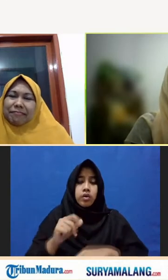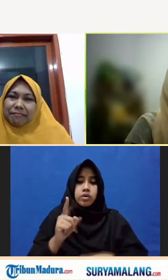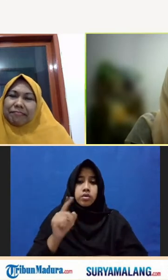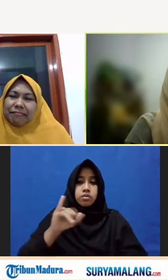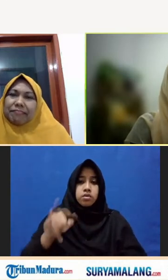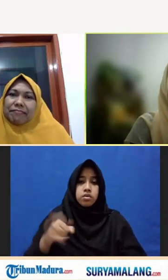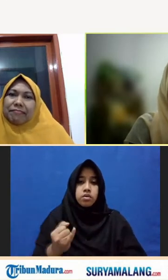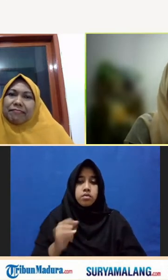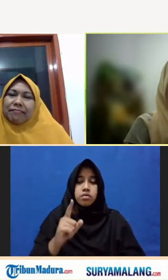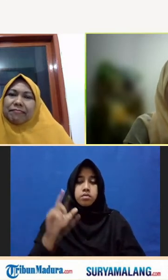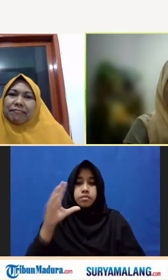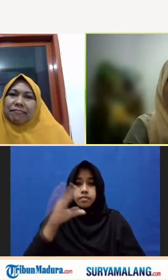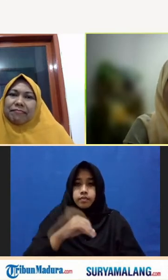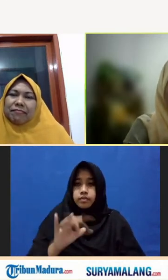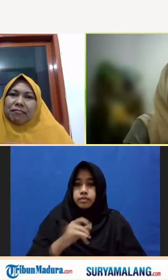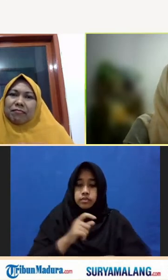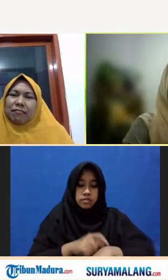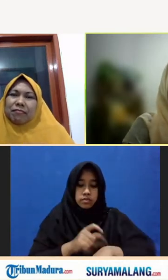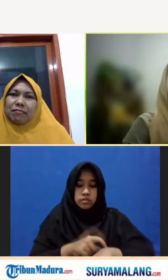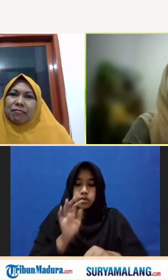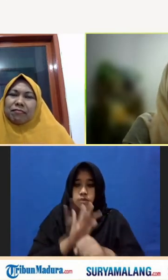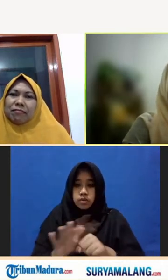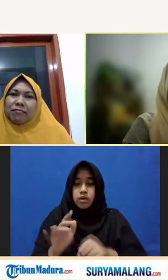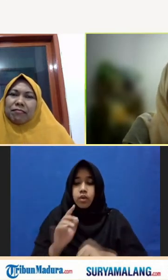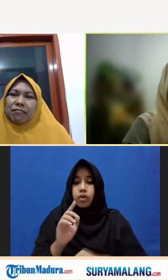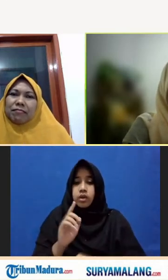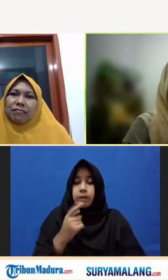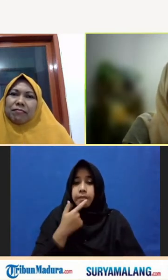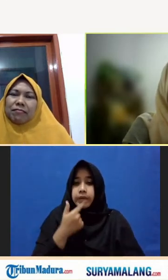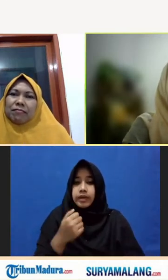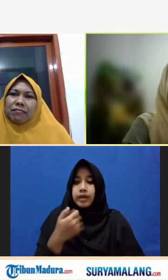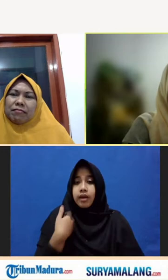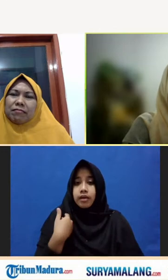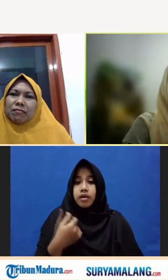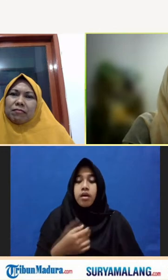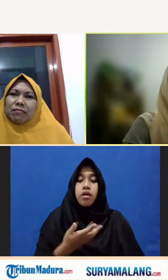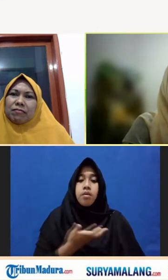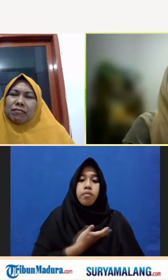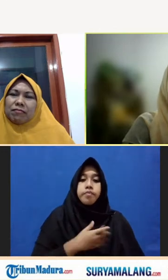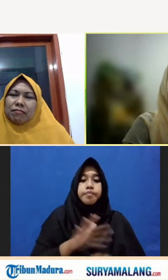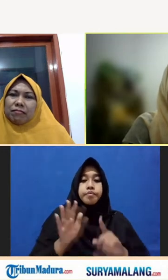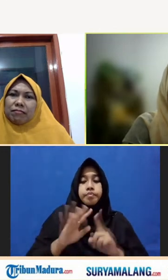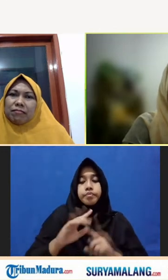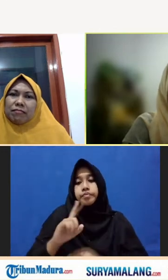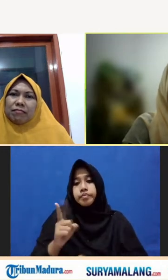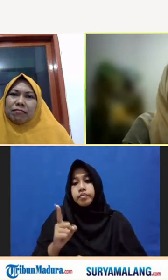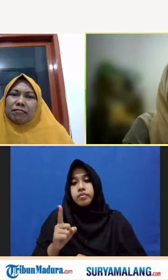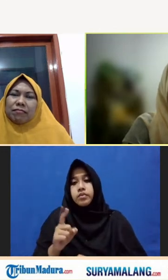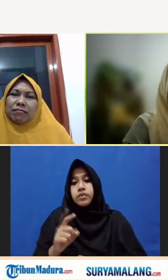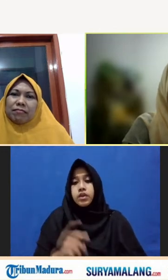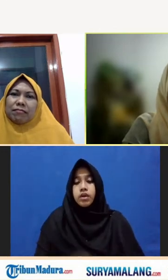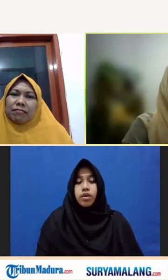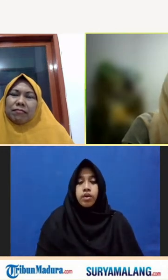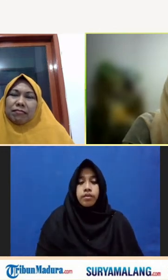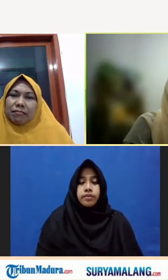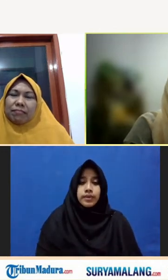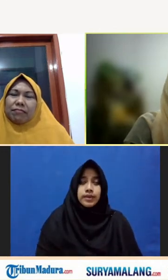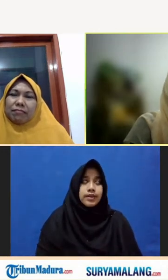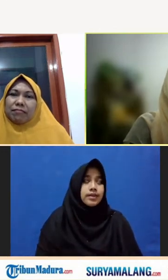gitu. Nah, yang penting ada. Mau 15 menit kek, cuman dengan dengerin